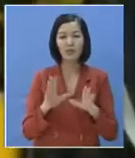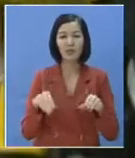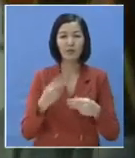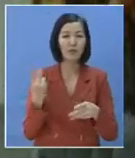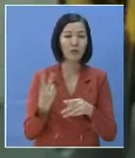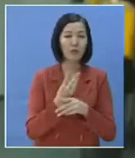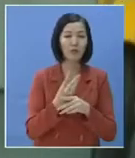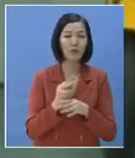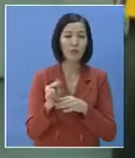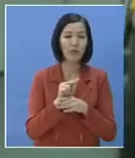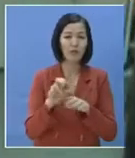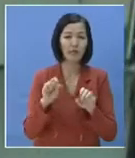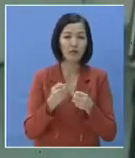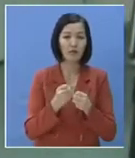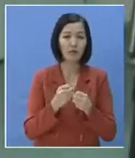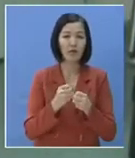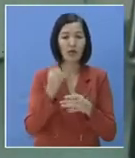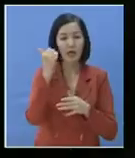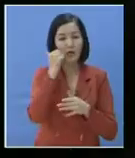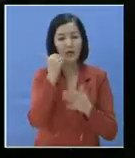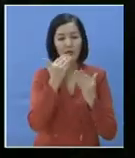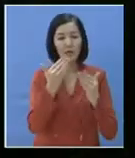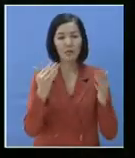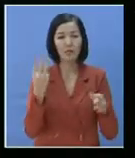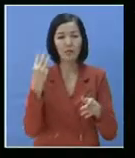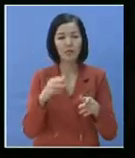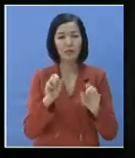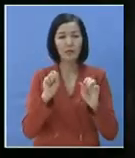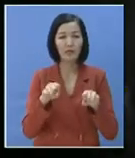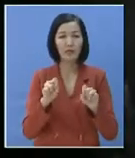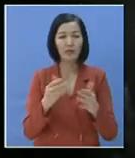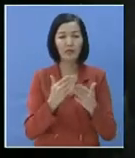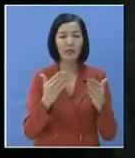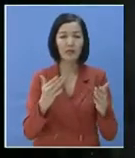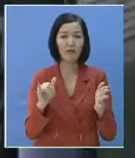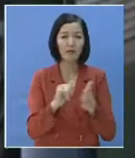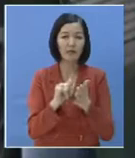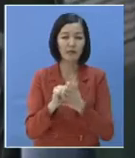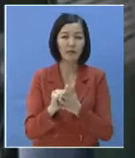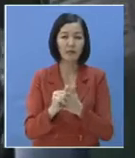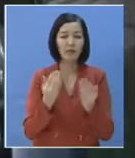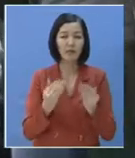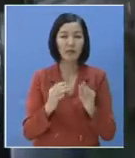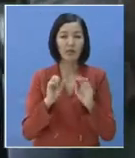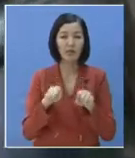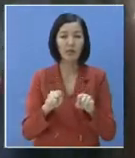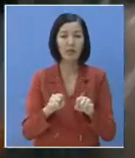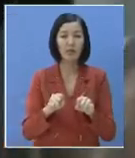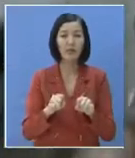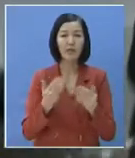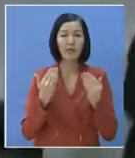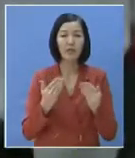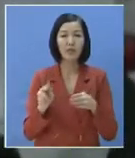вторую жизнь. В своеобразном ретро-музее техники около 30 мотоциклов. Многие из них на ходу. Часть транспорта еще